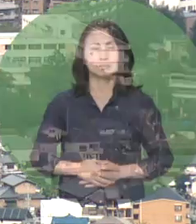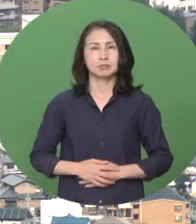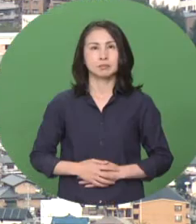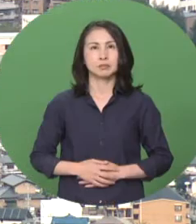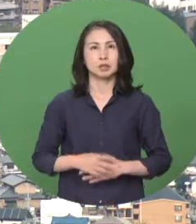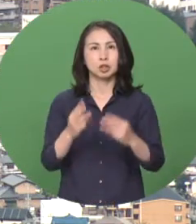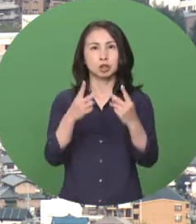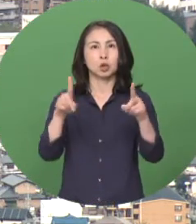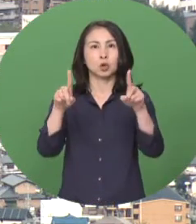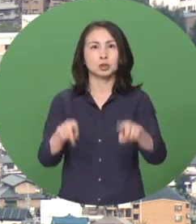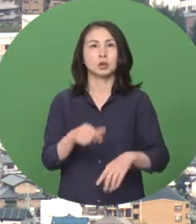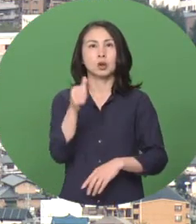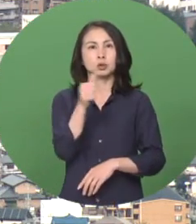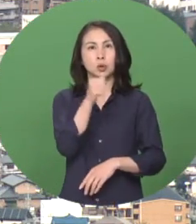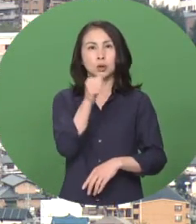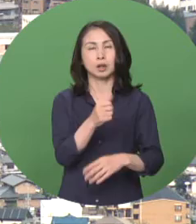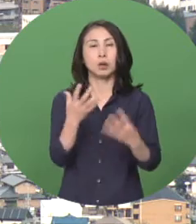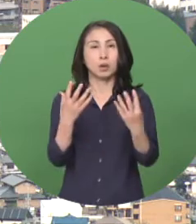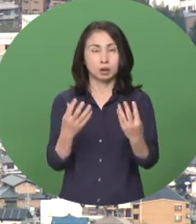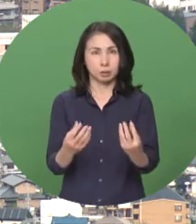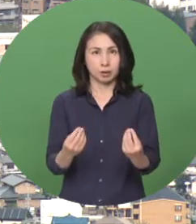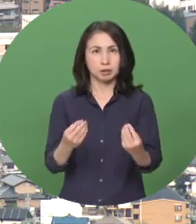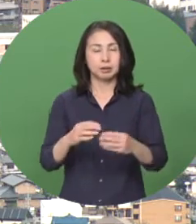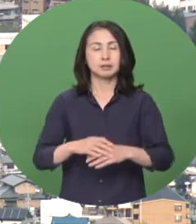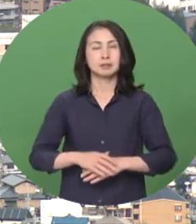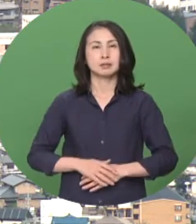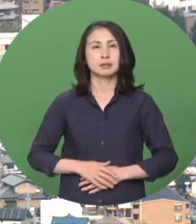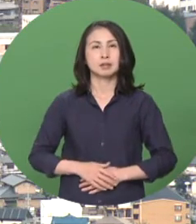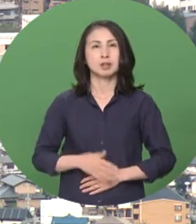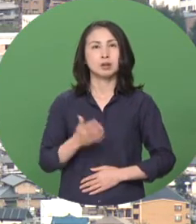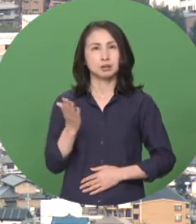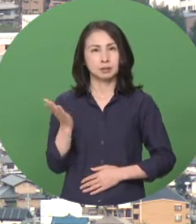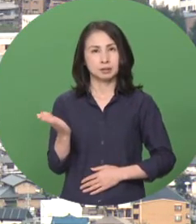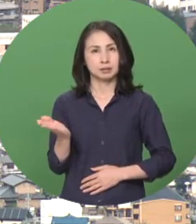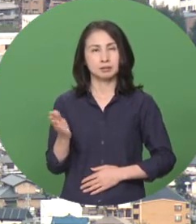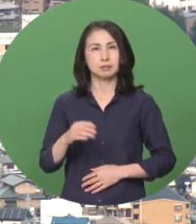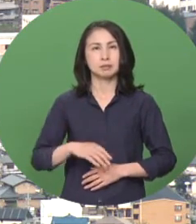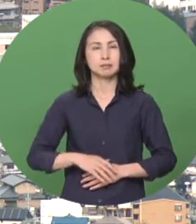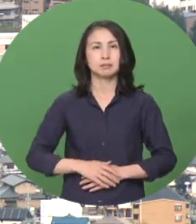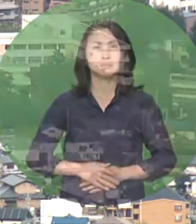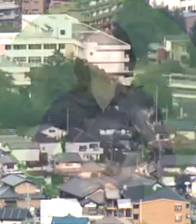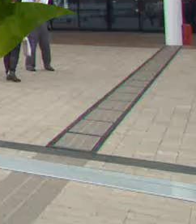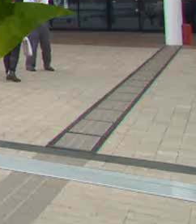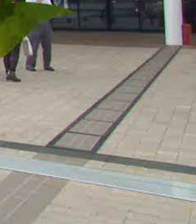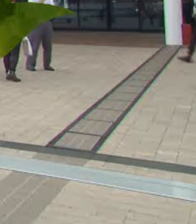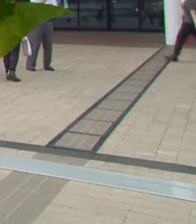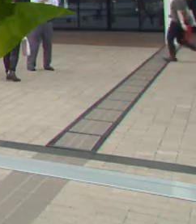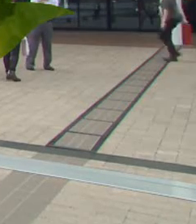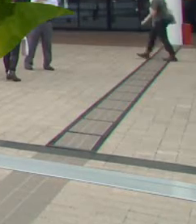以上、トピックスをお届けしました。続いてはこちらのコーナー。